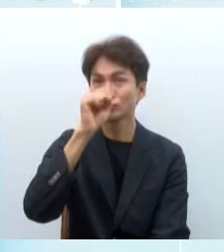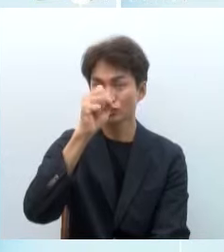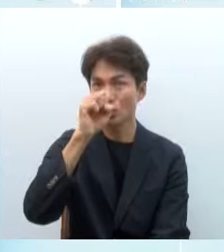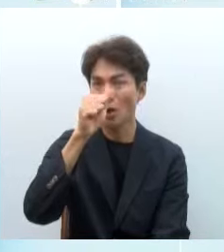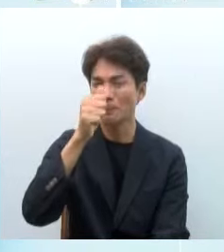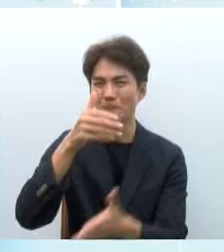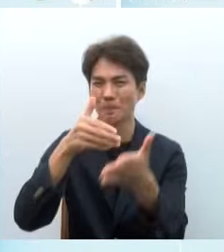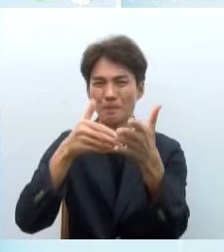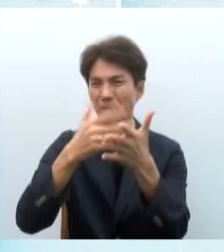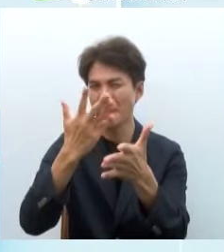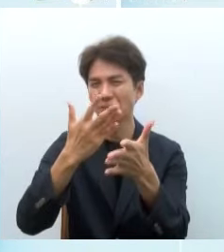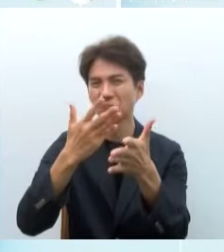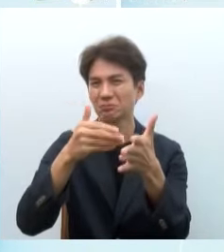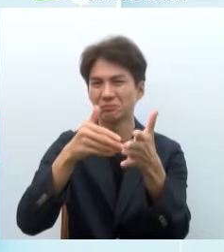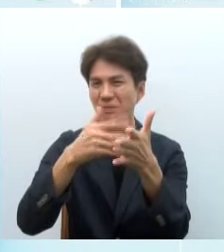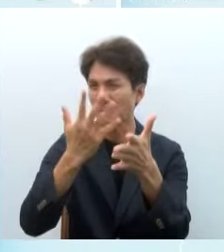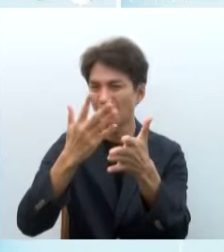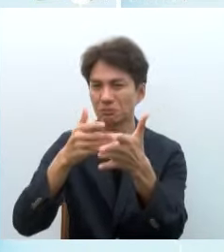ไม่ผ่าน